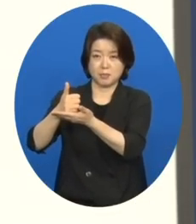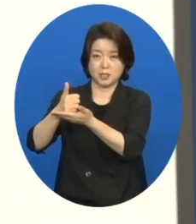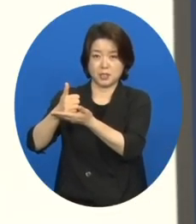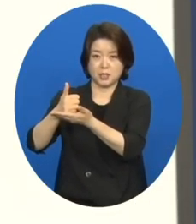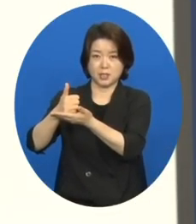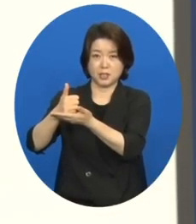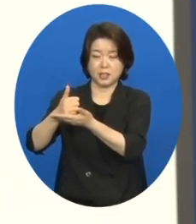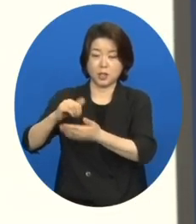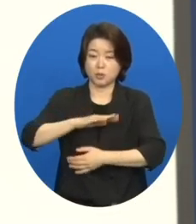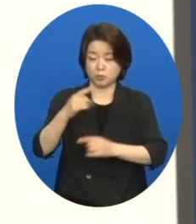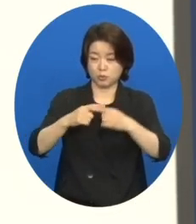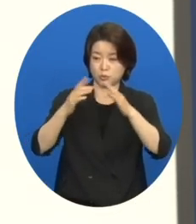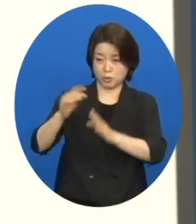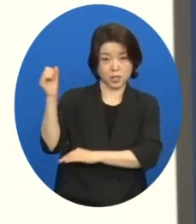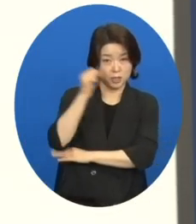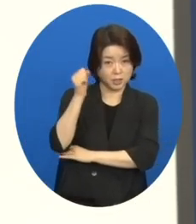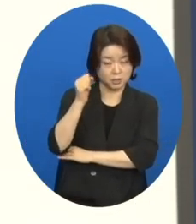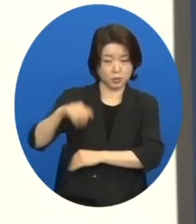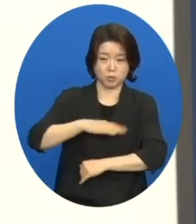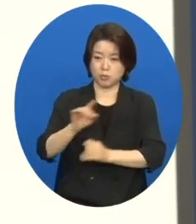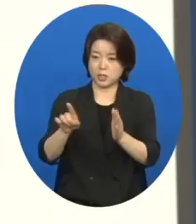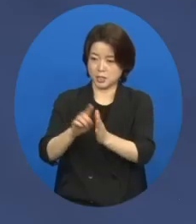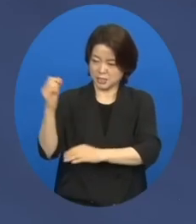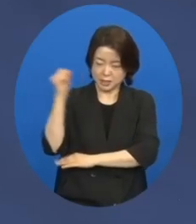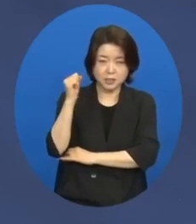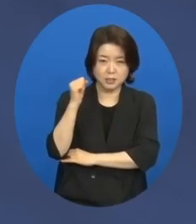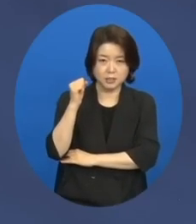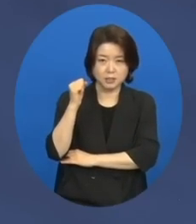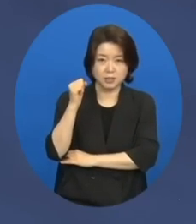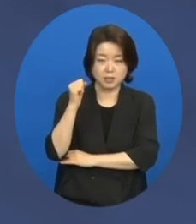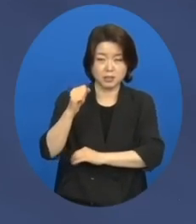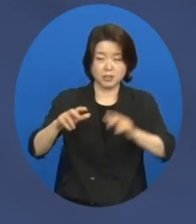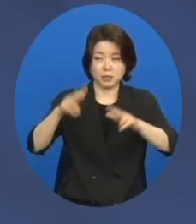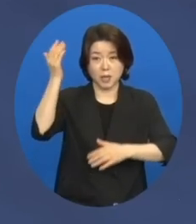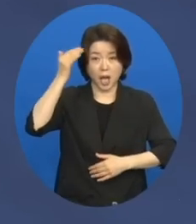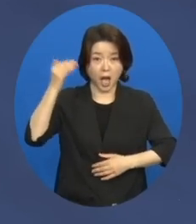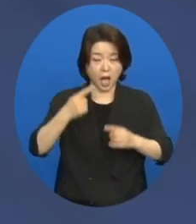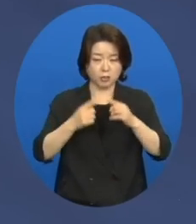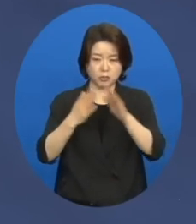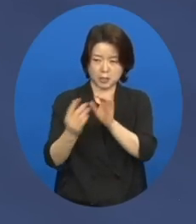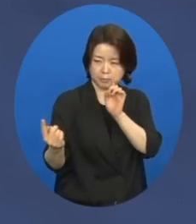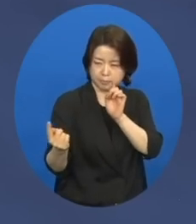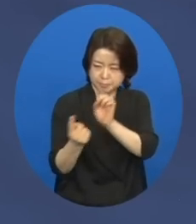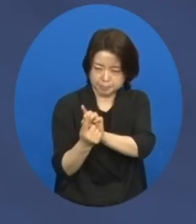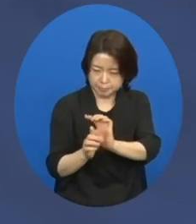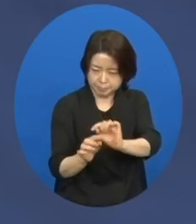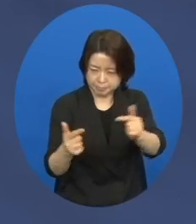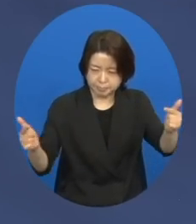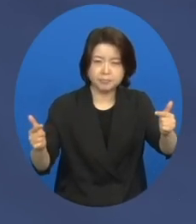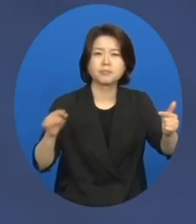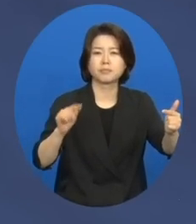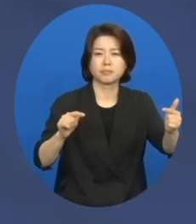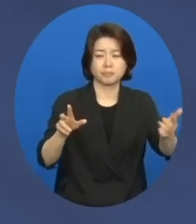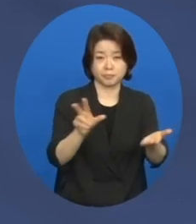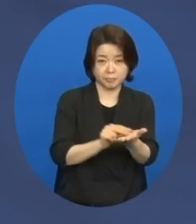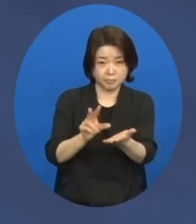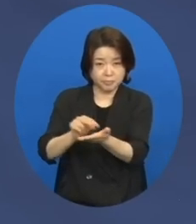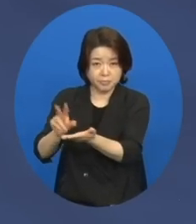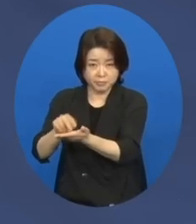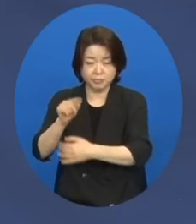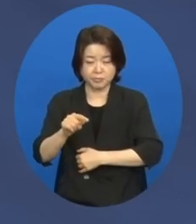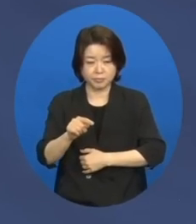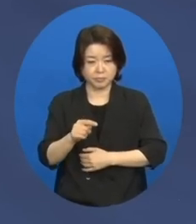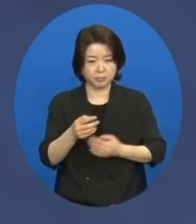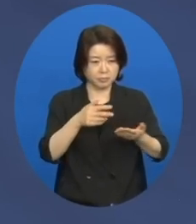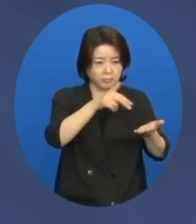우리 그 교회를 흔들고 우리의 신앙을 흔드는 지금 한국교회가 직면하고 있는 여러 가지 여러 문제들을 여러